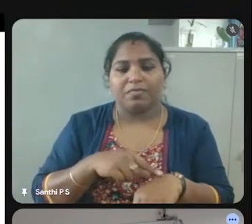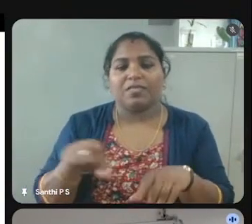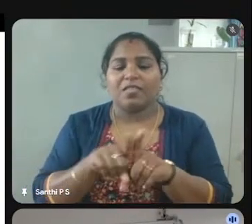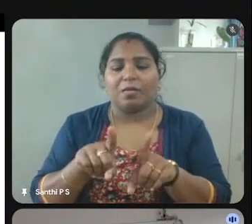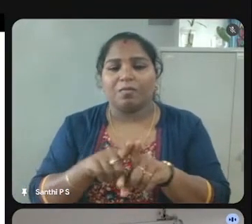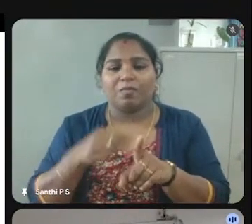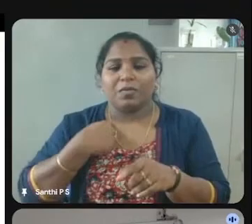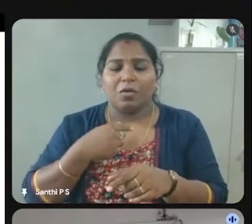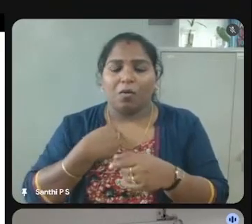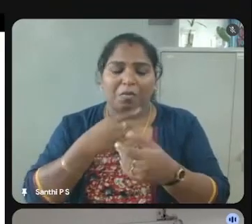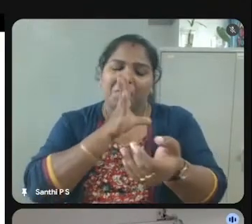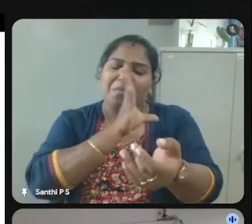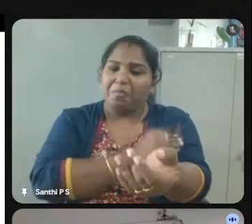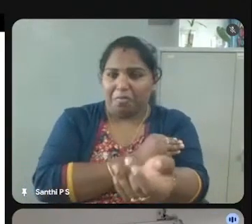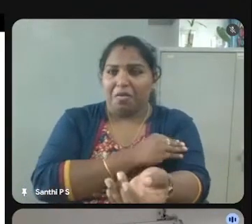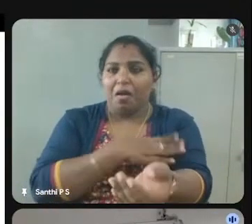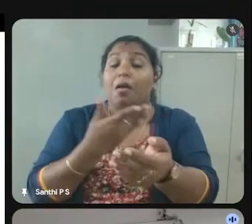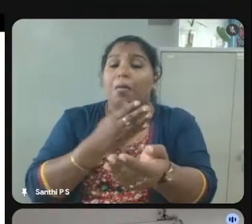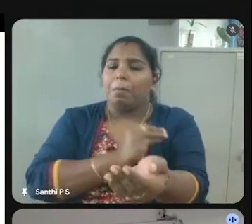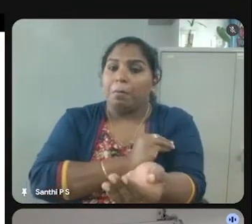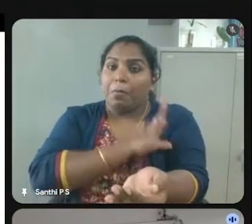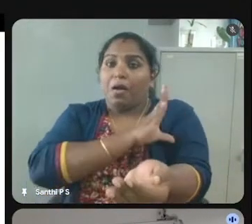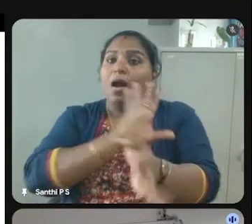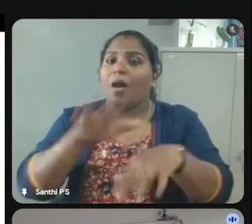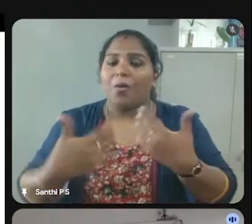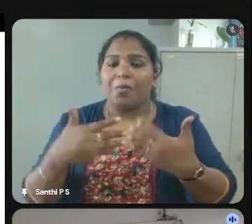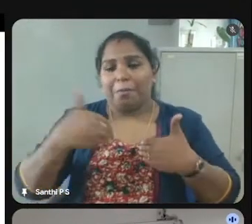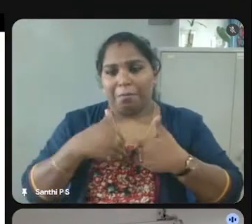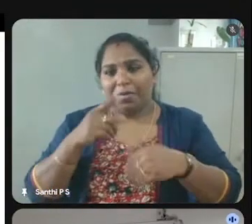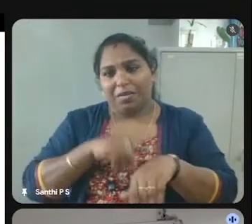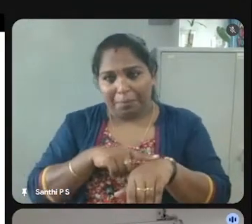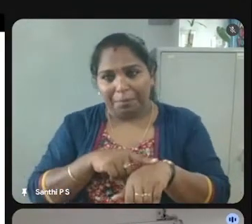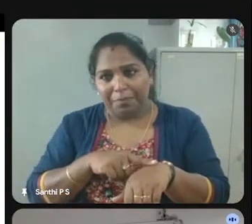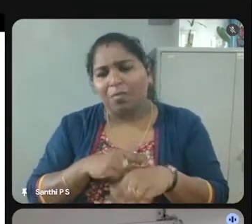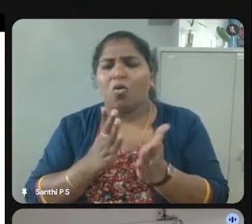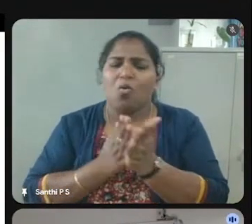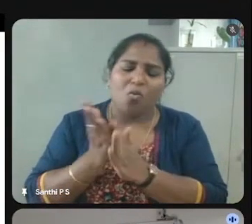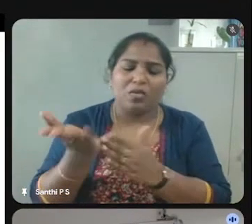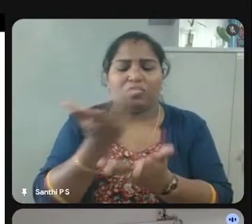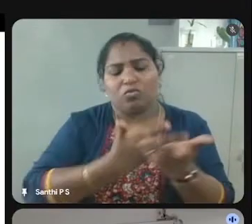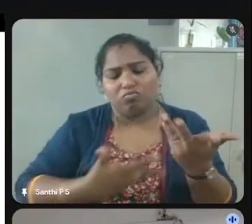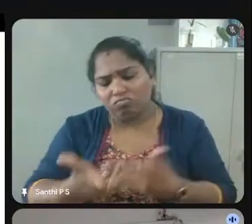പറ്റും. അതായത് നമ്മൾ സ്ഥിരമായിട്ട് ആളുകളുമായിട്ട് സംവദിക്കുന്നു, സോഷ്യൽ ഇന്ററാക്ഷൻസ് ചെയ്യുന്നു, നമ്മുടെ വർക്കിന്റെ ഡിമാൻഡ്, നമ്മുടെ കുഞ്ഞിന്റെ